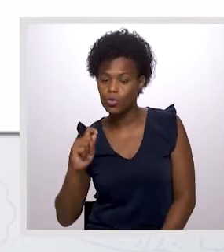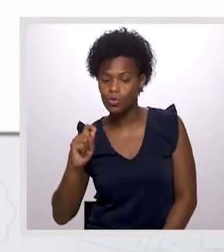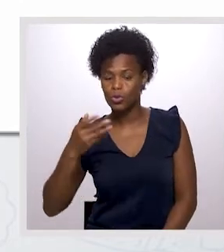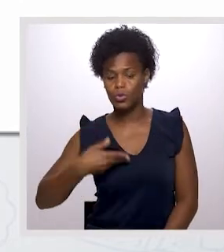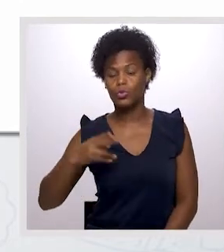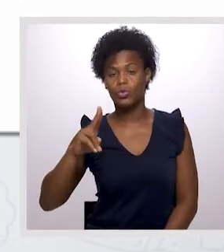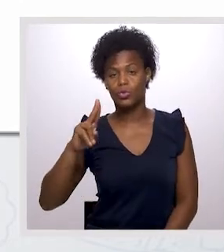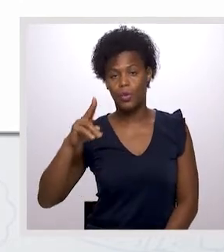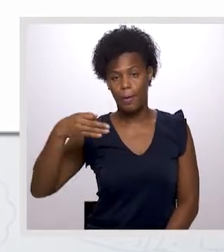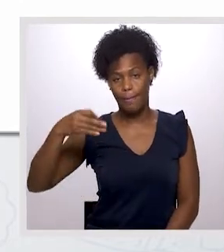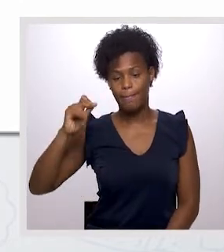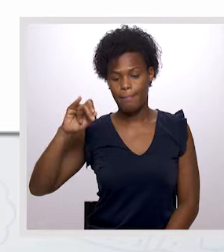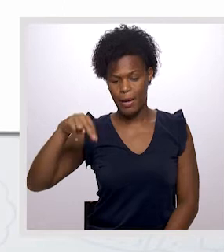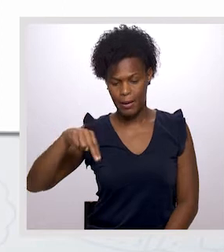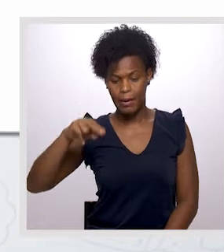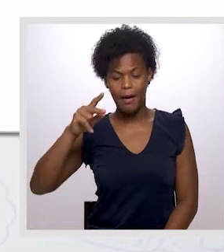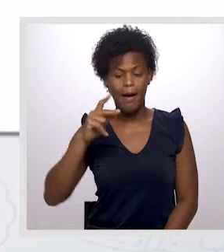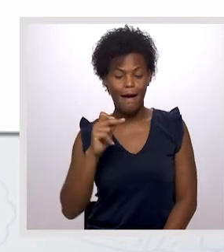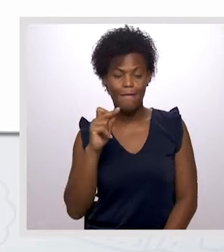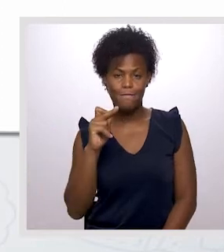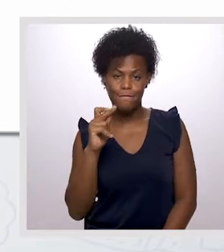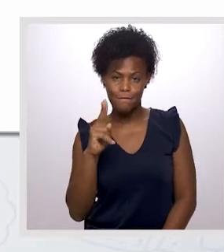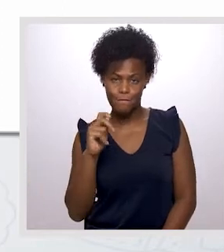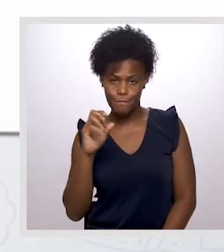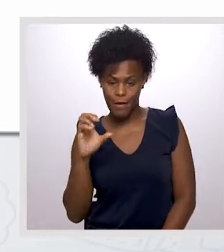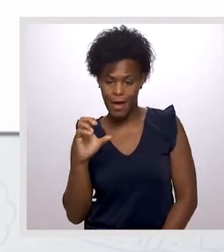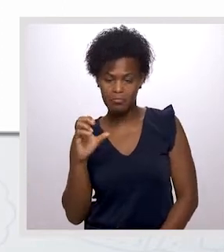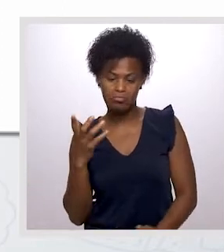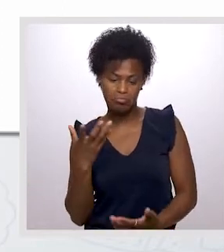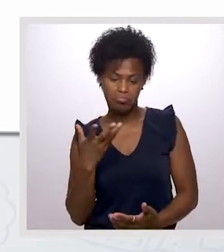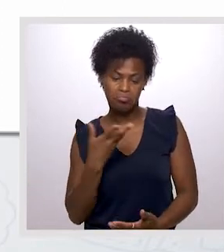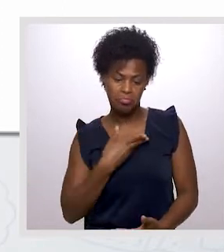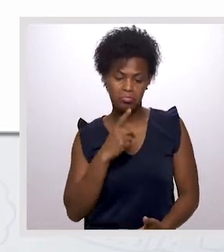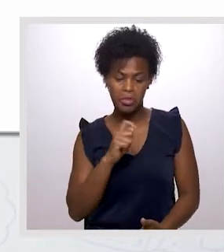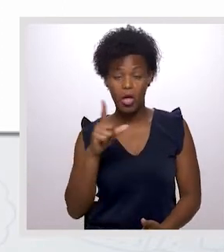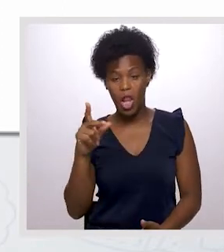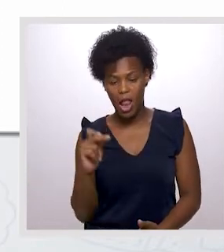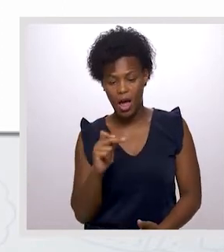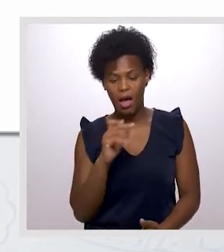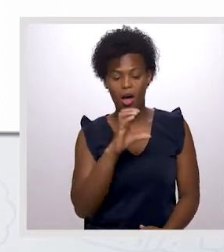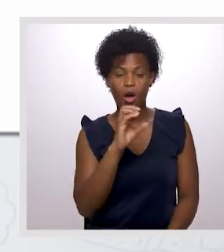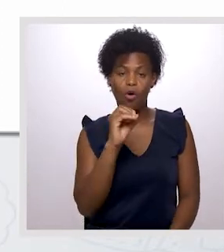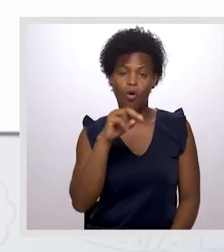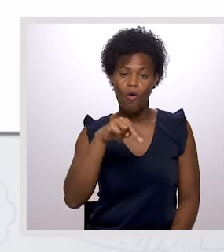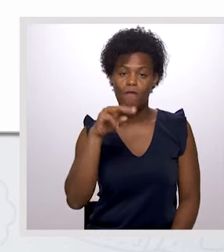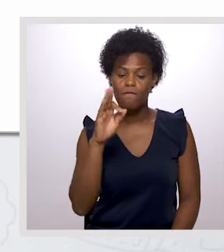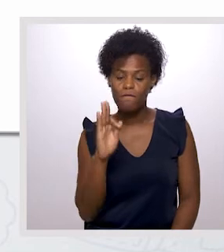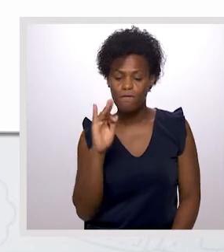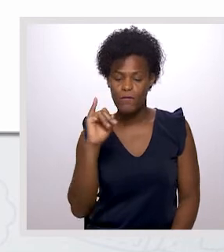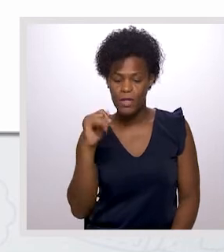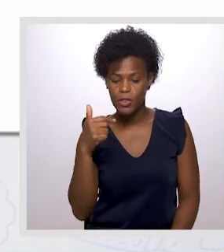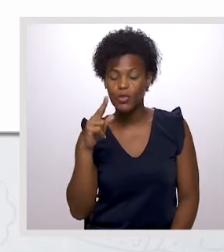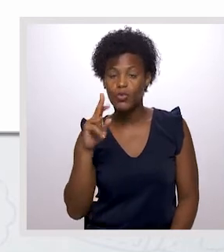confiture », sabemos a quantidade exata? Non, on ne sait pas. Alors, ces